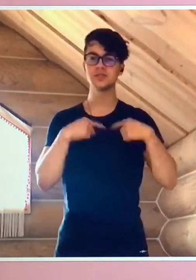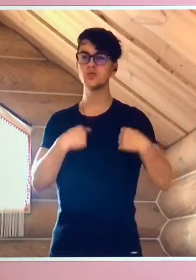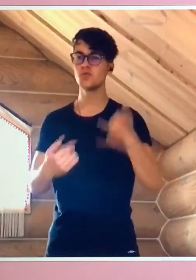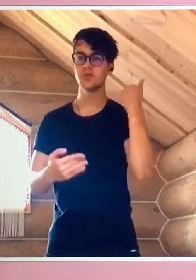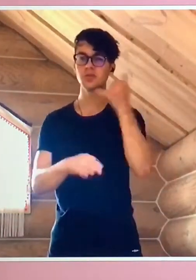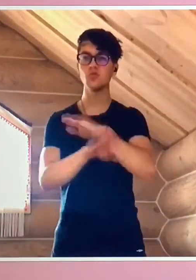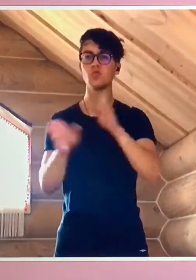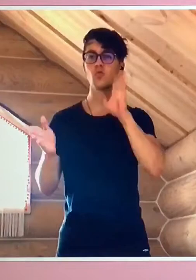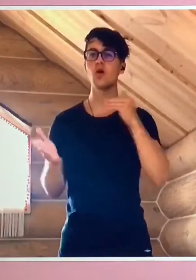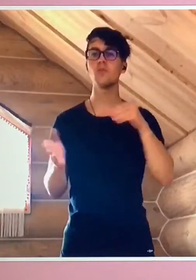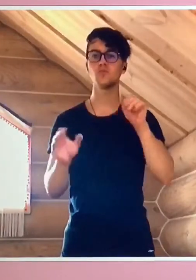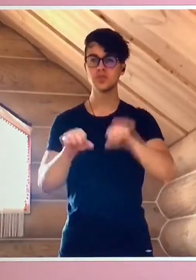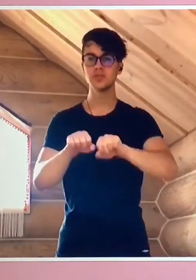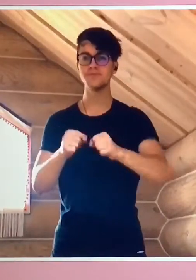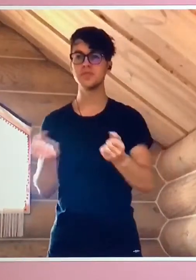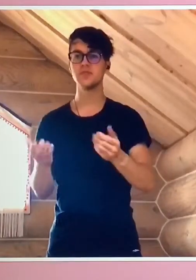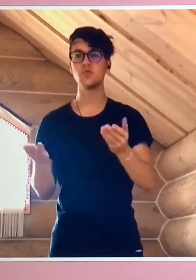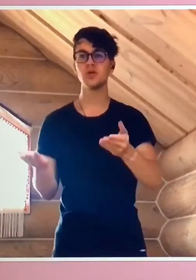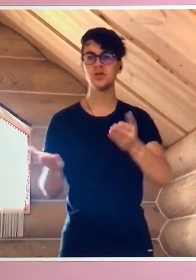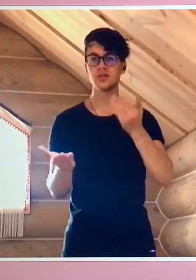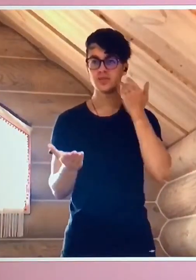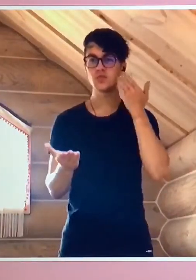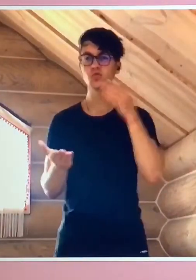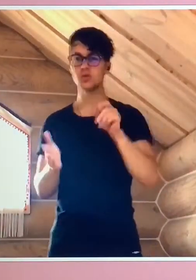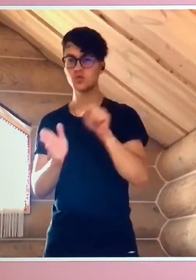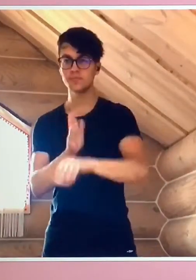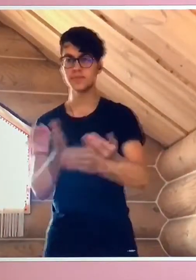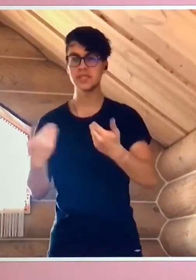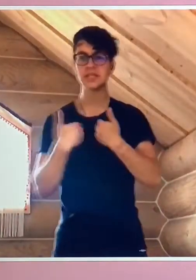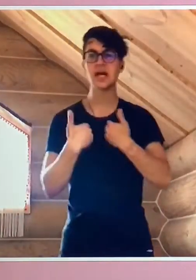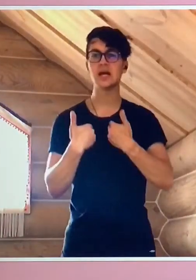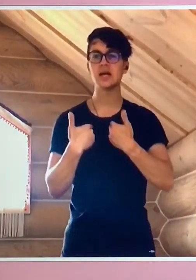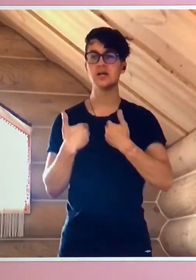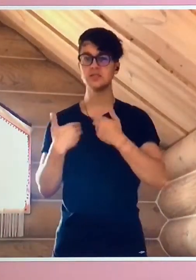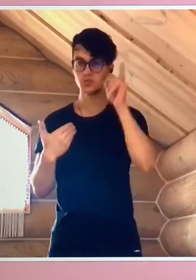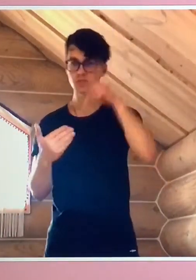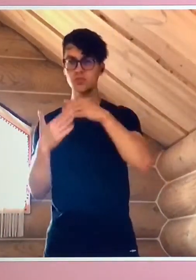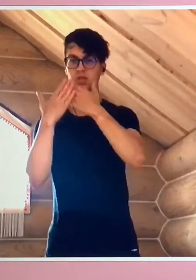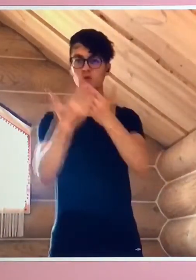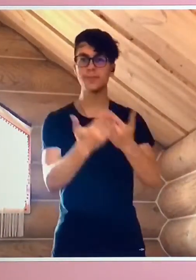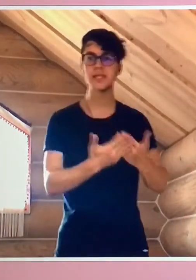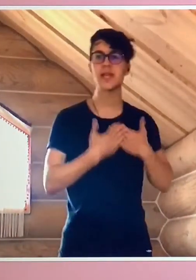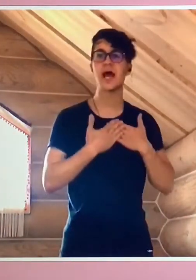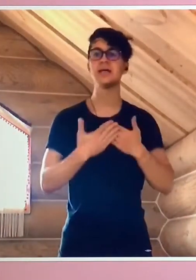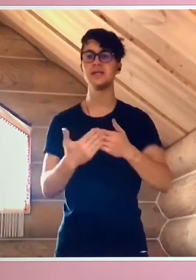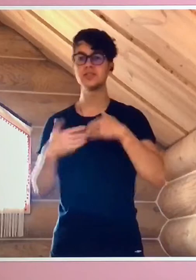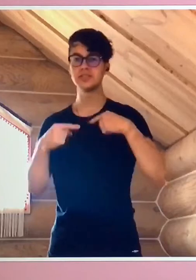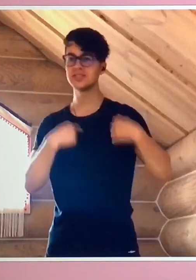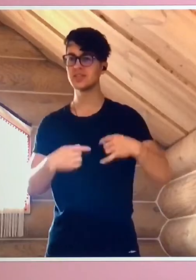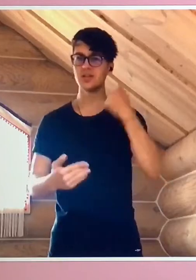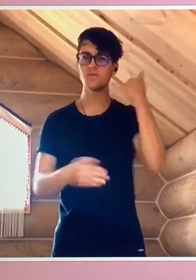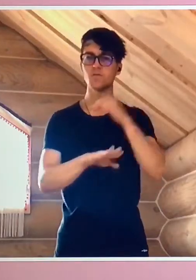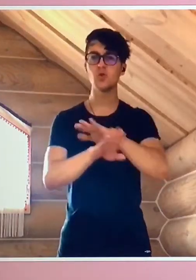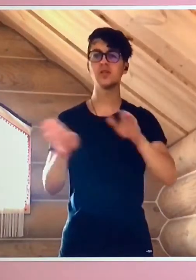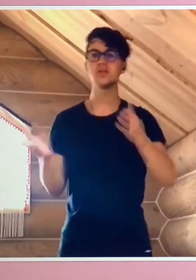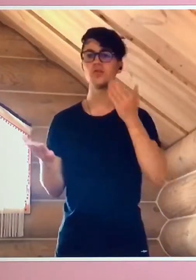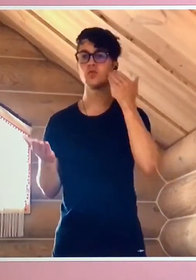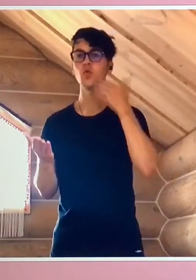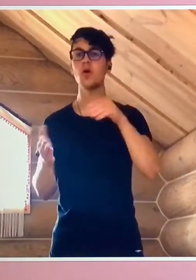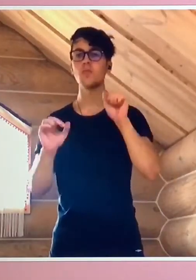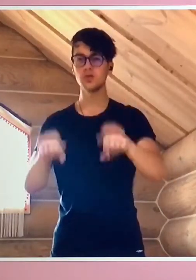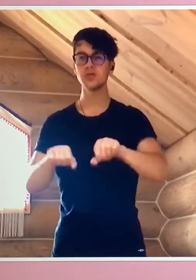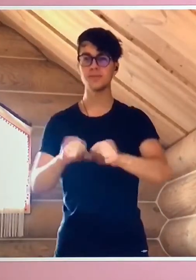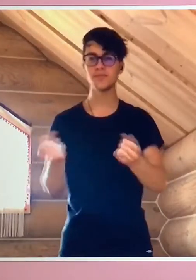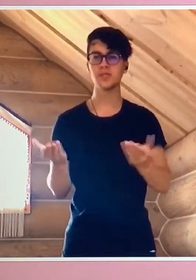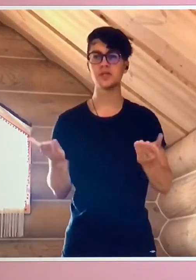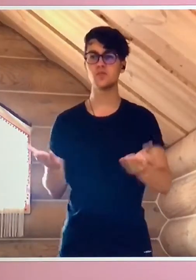мне телефон, но ты легко можешь разбить его. Тебе легко так убить меня, знаю любовь на любителя. Мое сердце, мне телефон, но ты